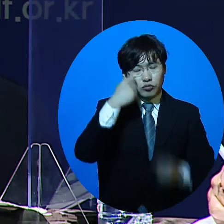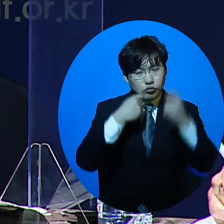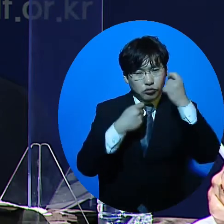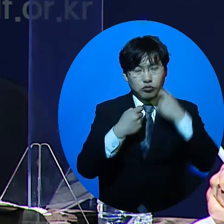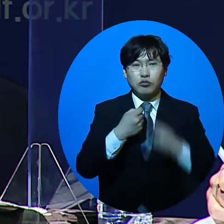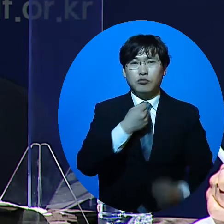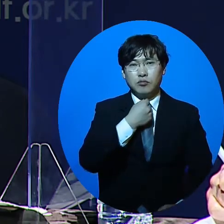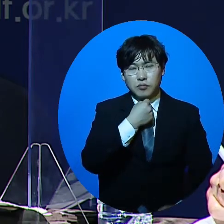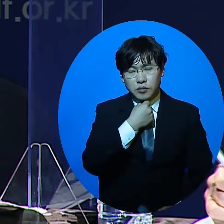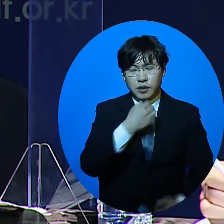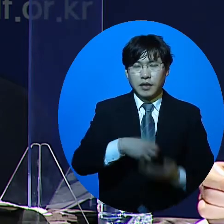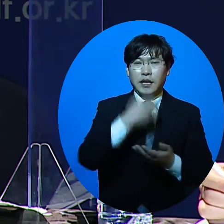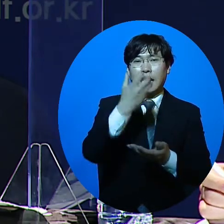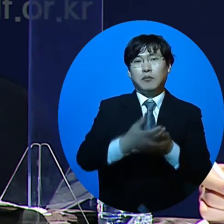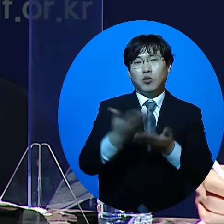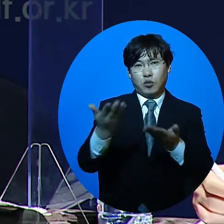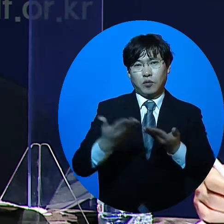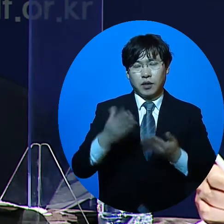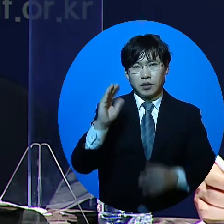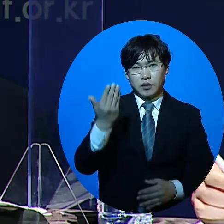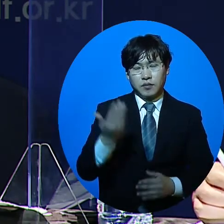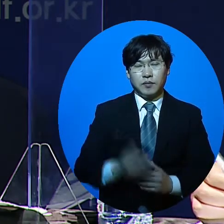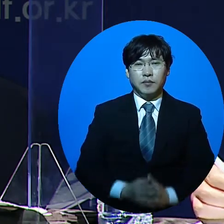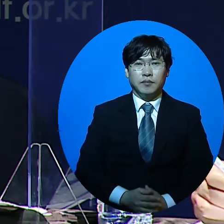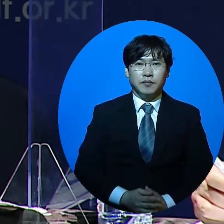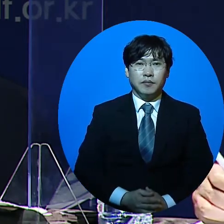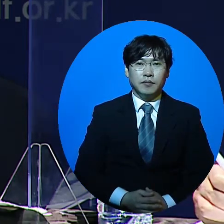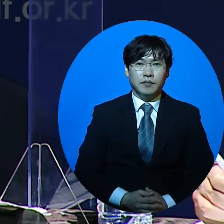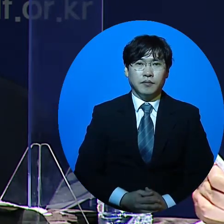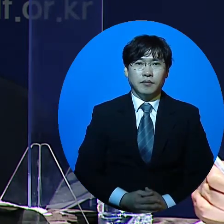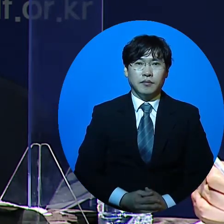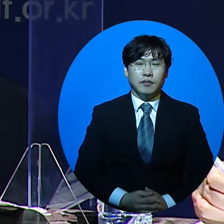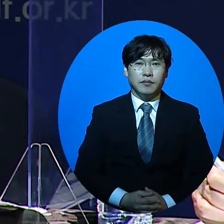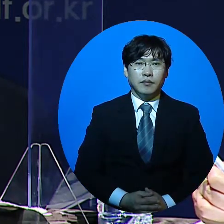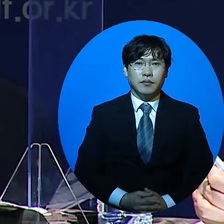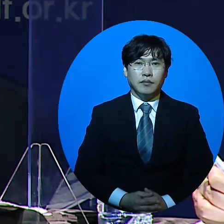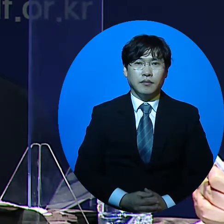정도로 그런 현장이라고 생각을 합니다. 더구나